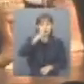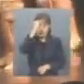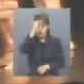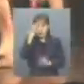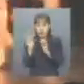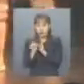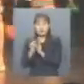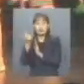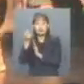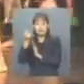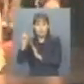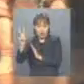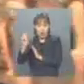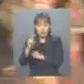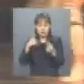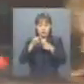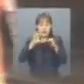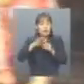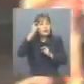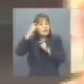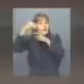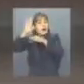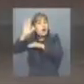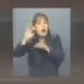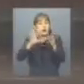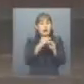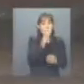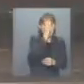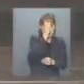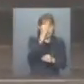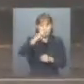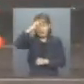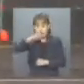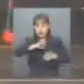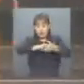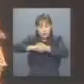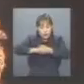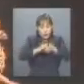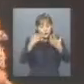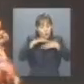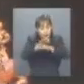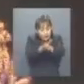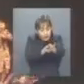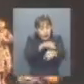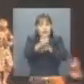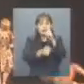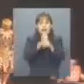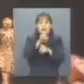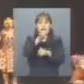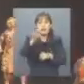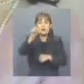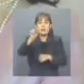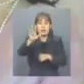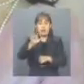สุนทรีเพื่อความหวังสานความสัมพันธ์2แผ่นดินไทยญี่ปุ่นที่มีมานานถึง125ปี